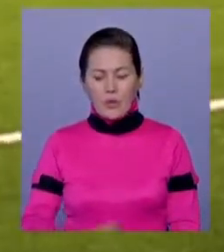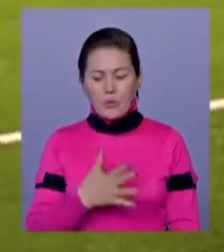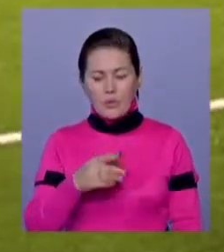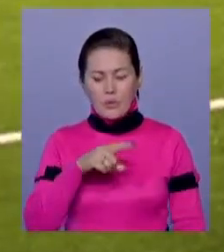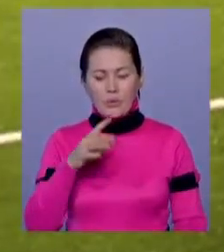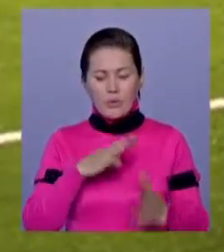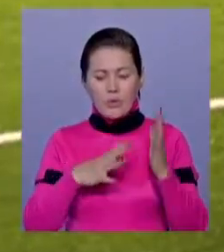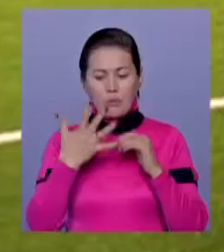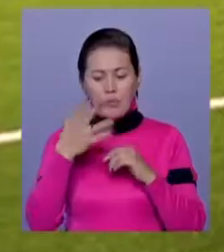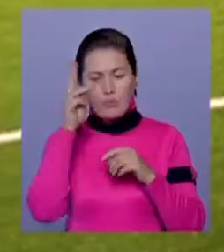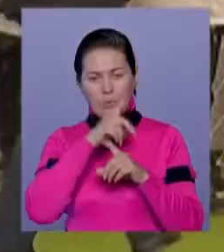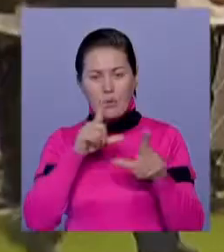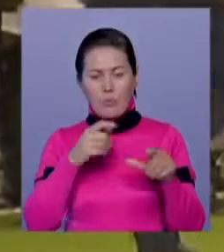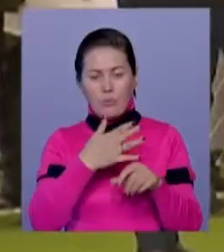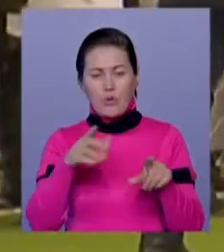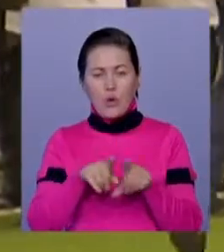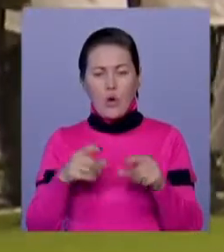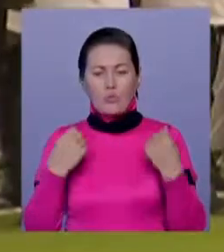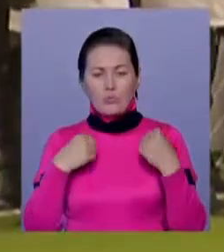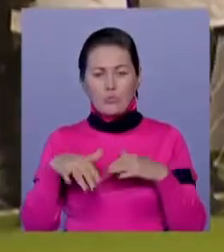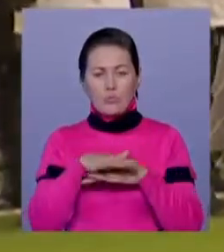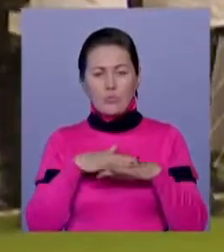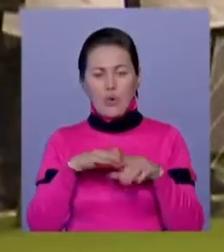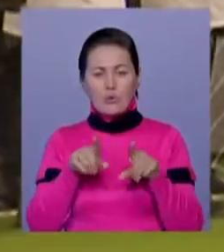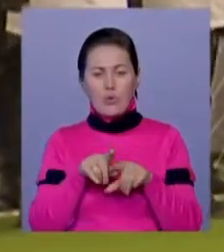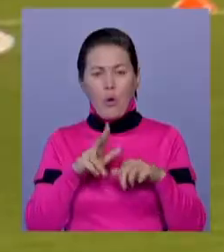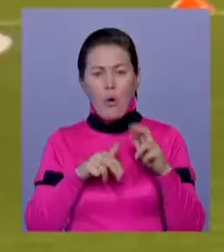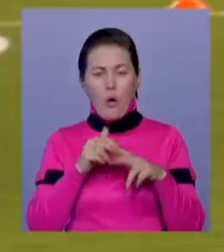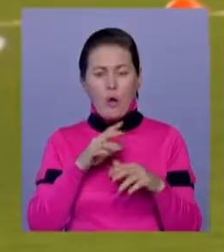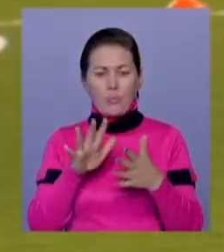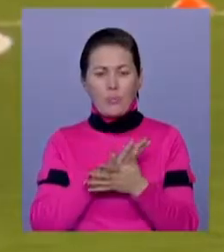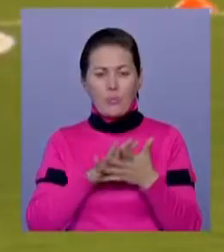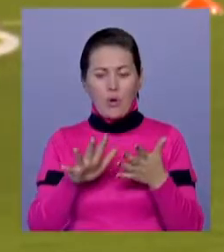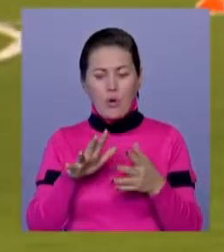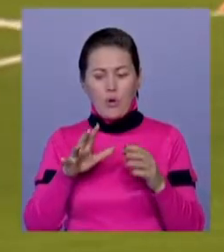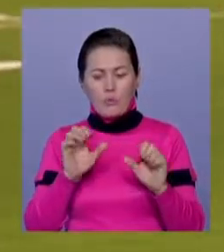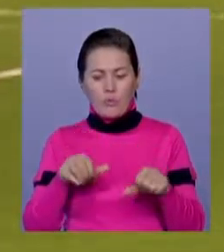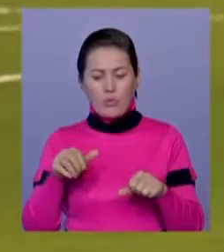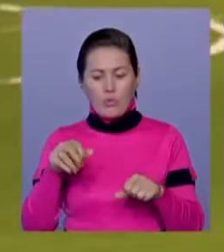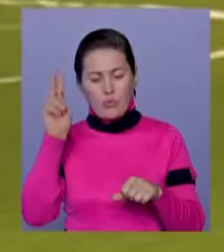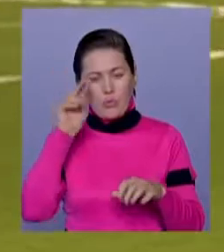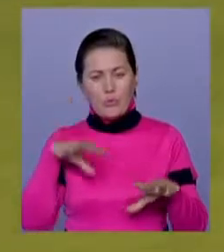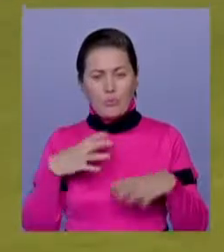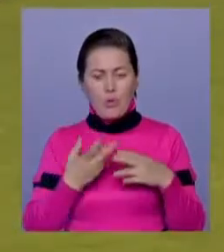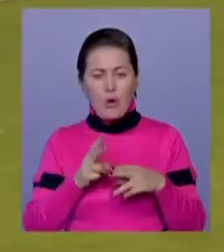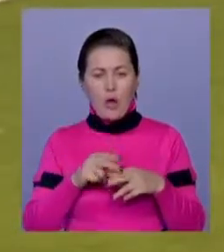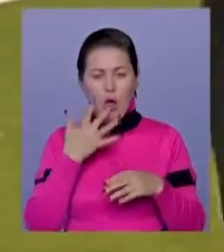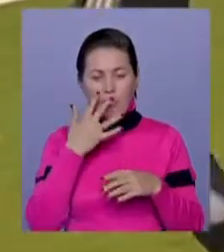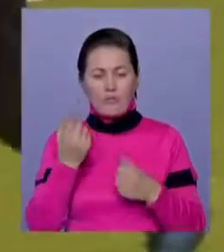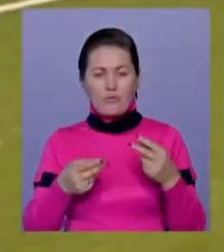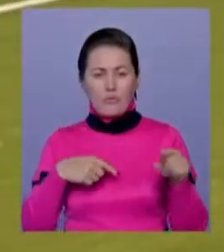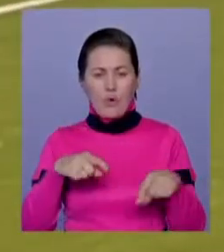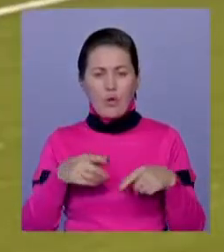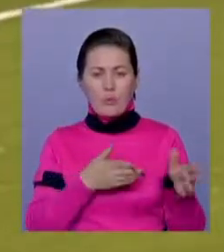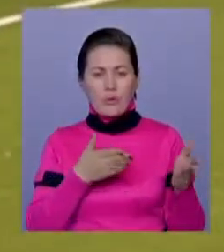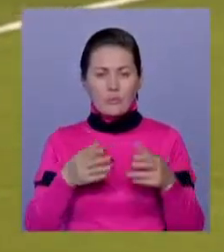нөмірі 95-ші мектепте дәл осындай спорт кешенін тұрғызбақ. Онда оқушылар тегін дайындалу мүмкіндігін иеленеді. Сонымен қатар шетелдік футболшыларды